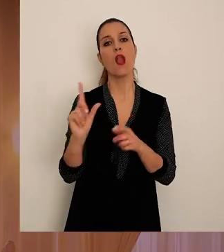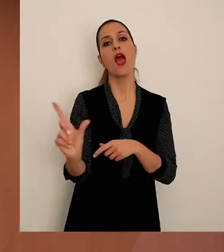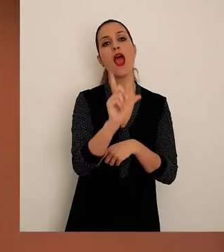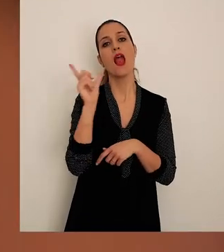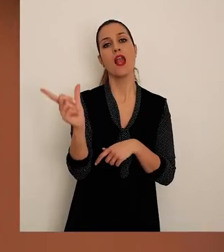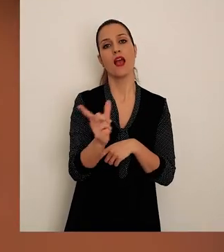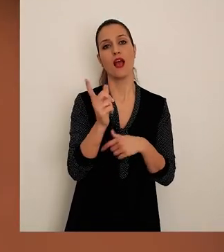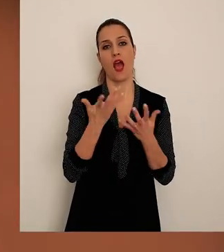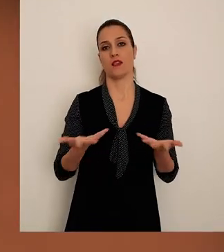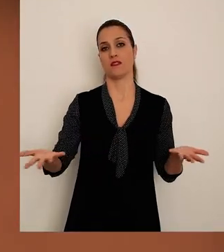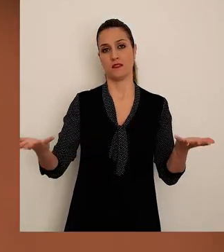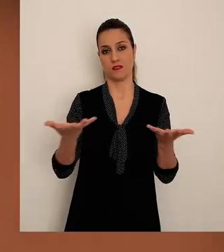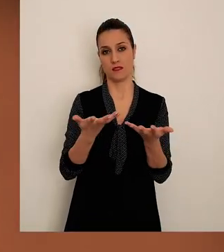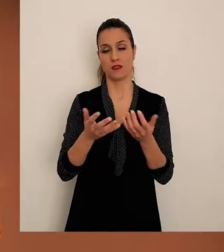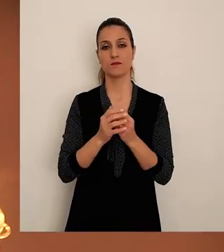ambiente.